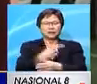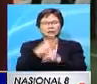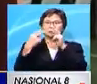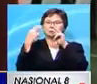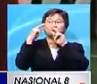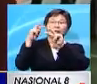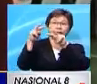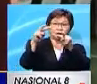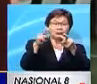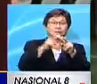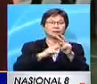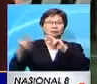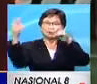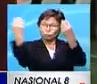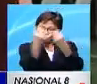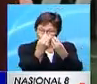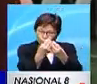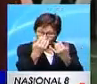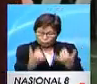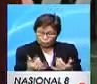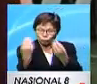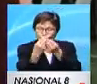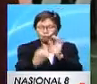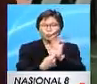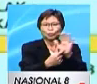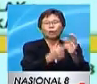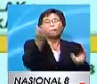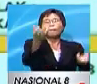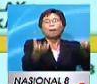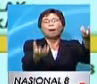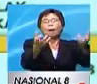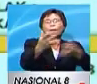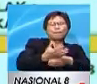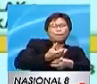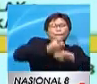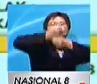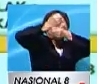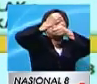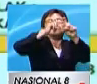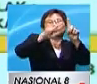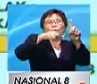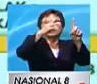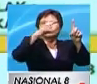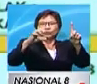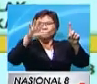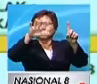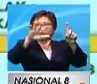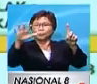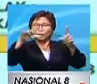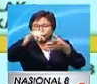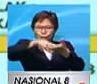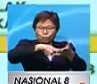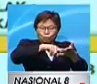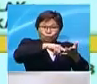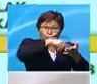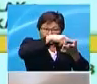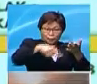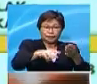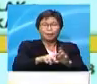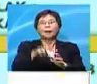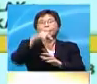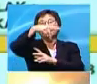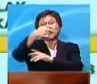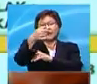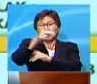lihat di layar sekarang kiraan undi setakat ini menunjukkan barisan nasional mendahului dengan 1655 undi diikuti Parti